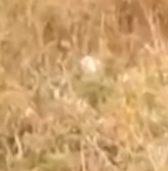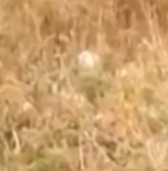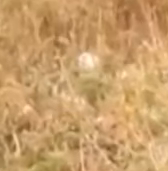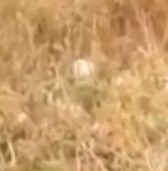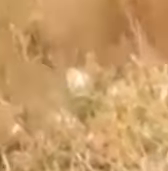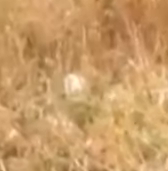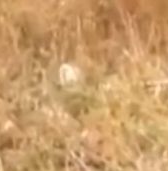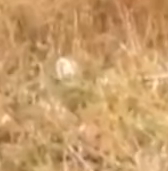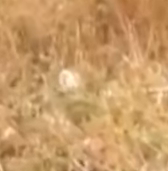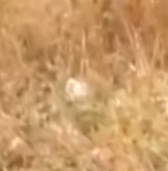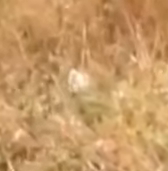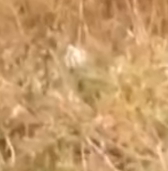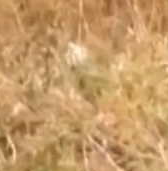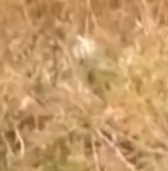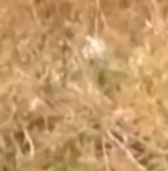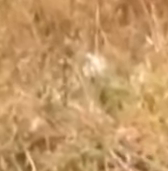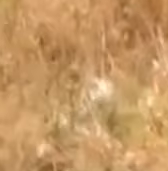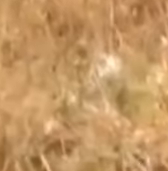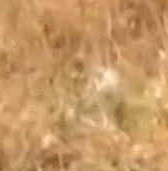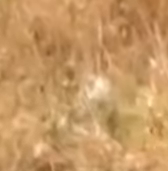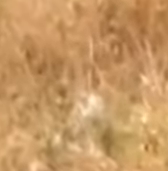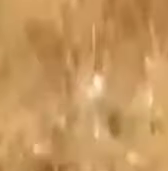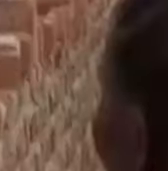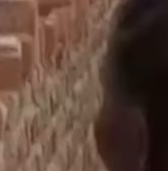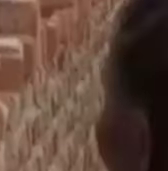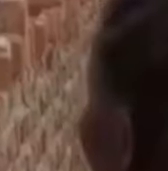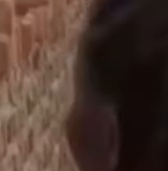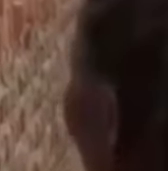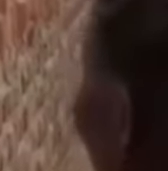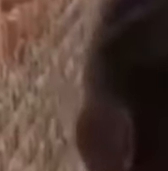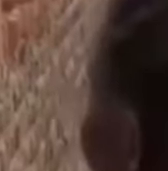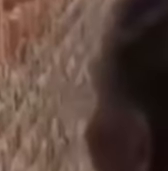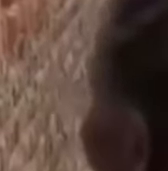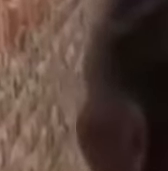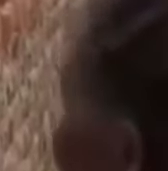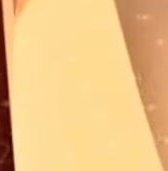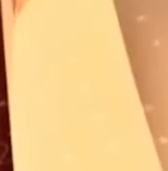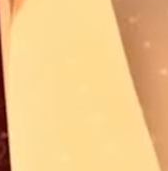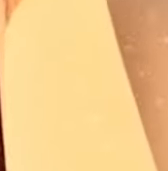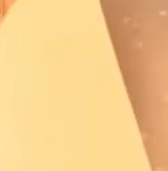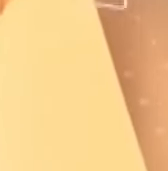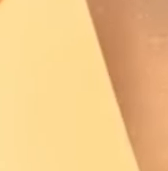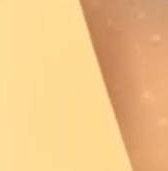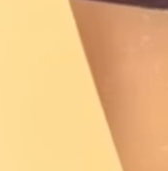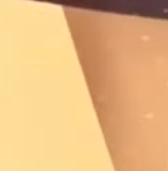Weetiiye z'okugasenda eremereddwa okutuuka mu lusozi. Tetwagala muleetewo mbeera ndala,